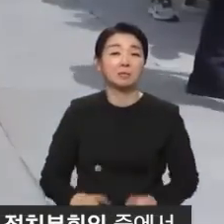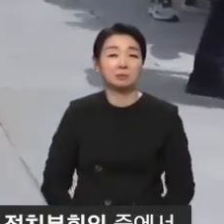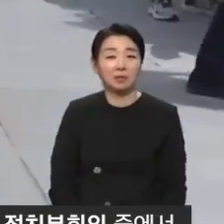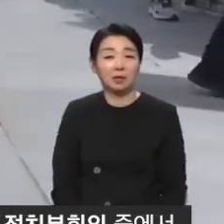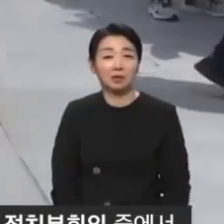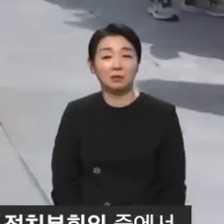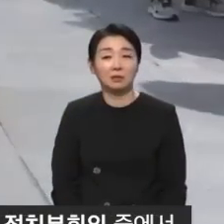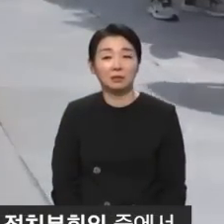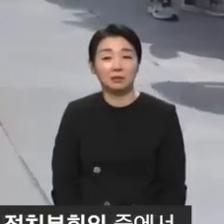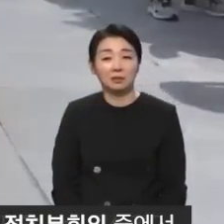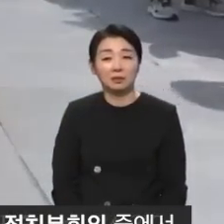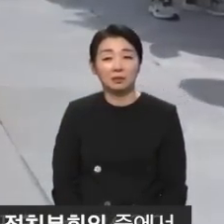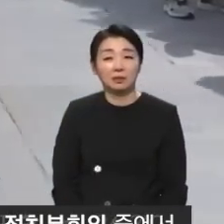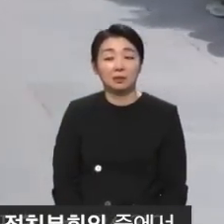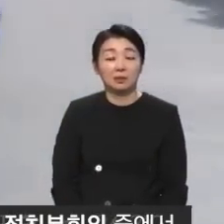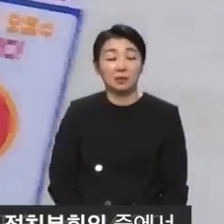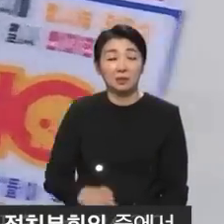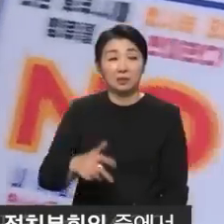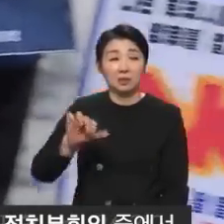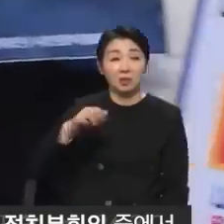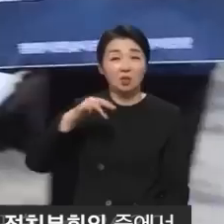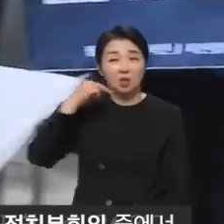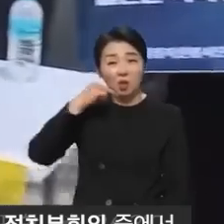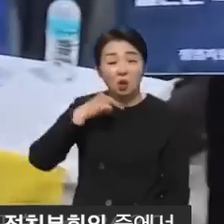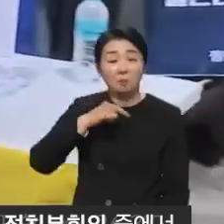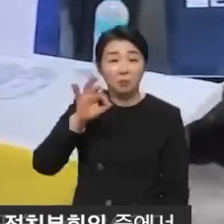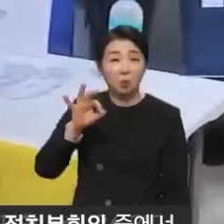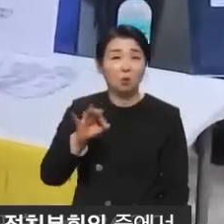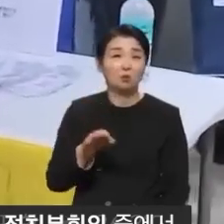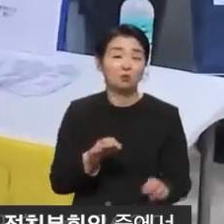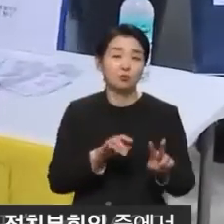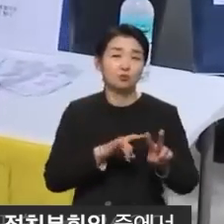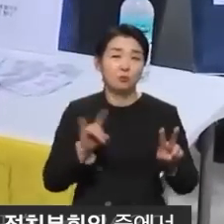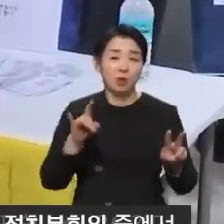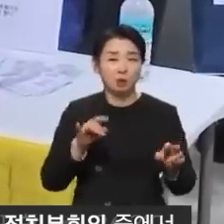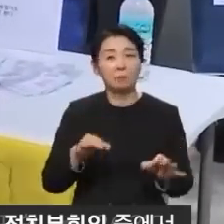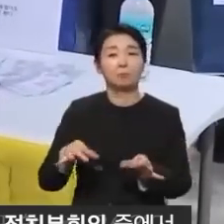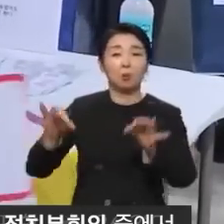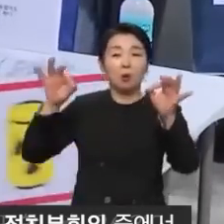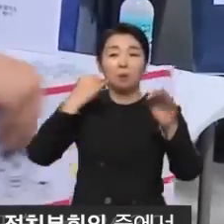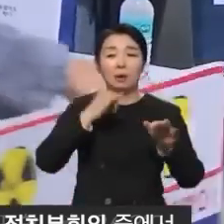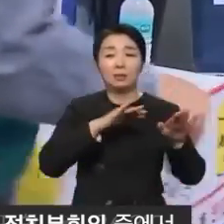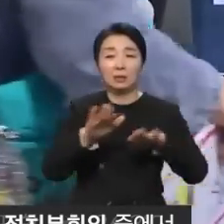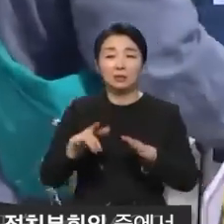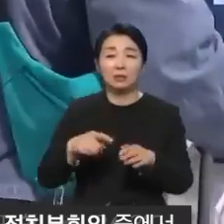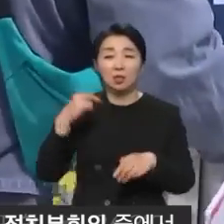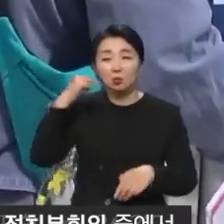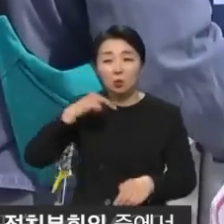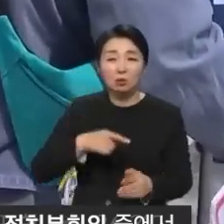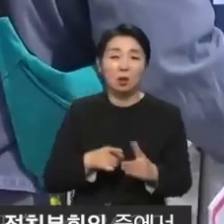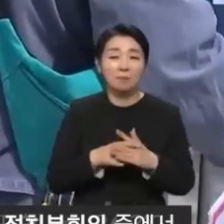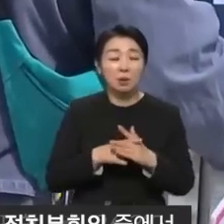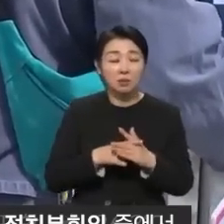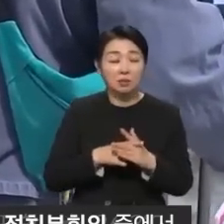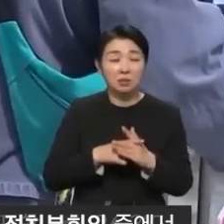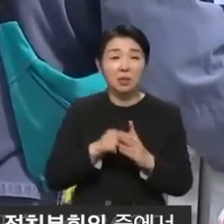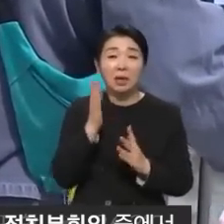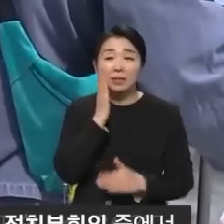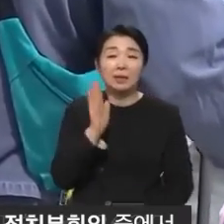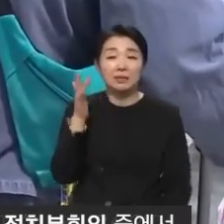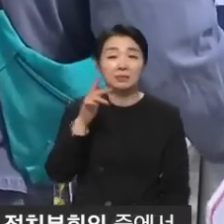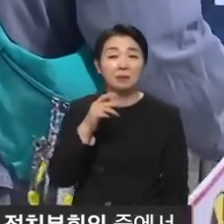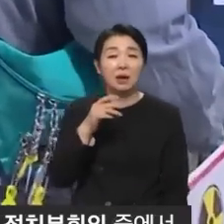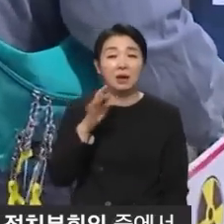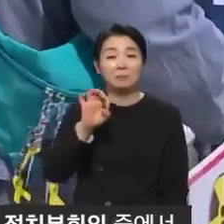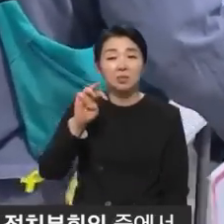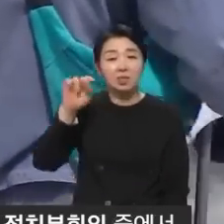천연염 가격이 두배 이상 폭등했다고 합니다. 바다에서 나오는 소금, 멸치, 다시마, 미역, 김,